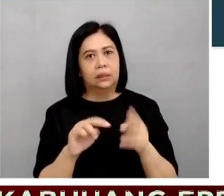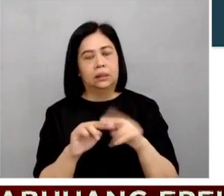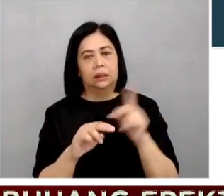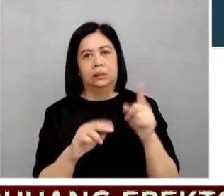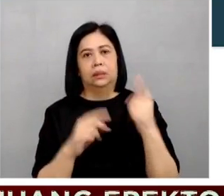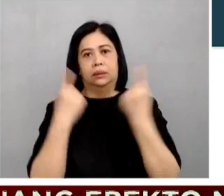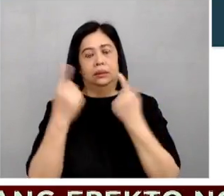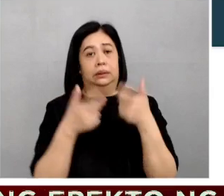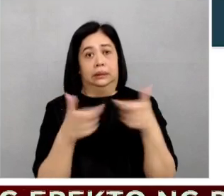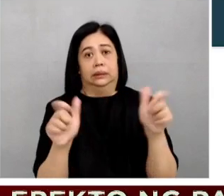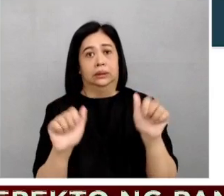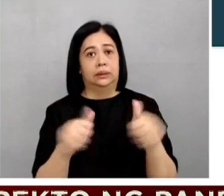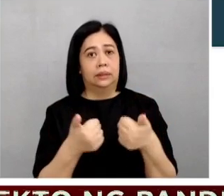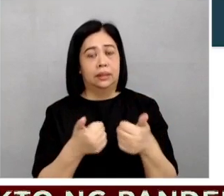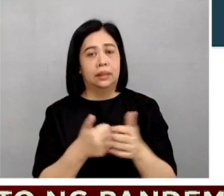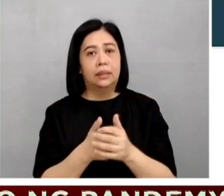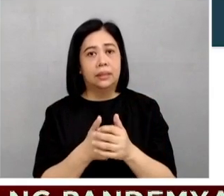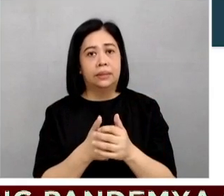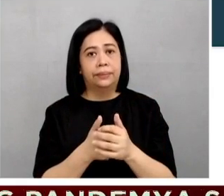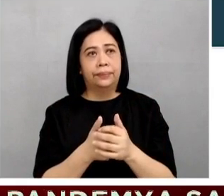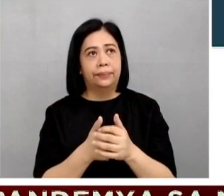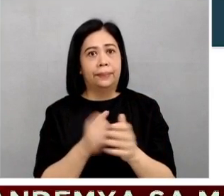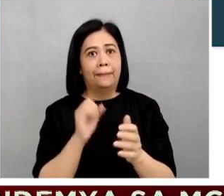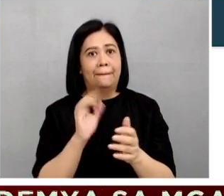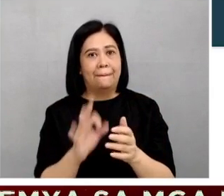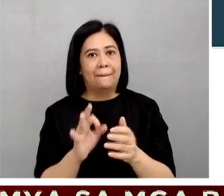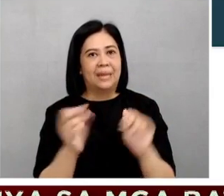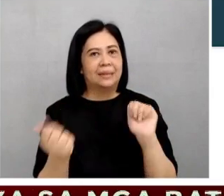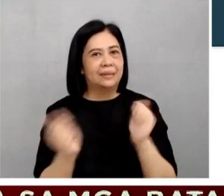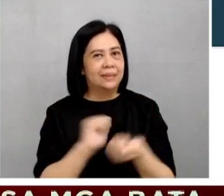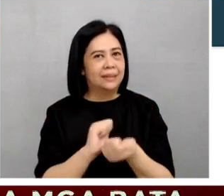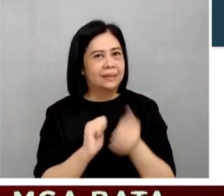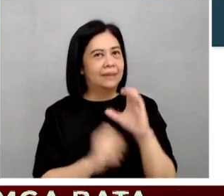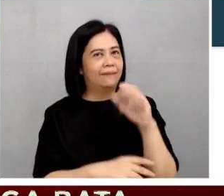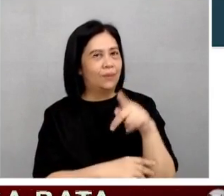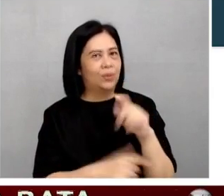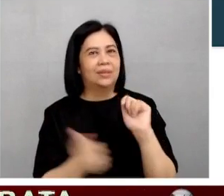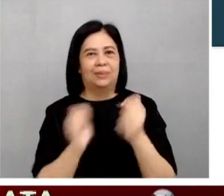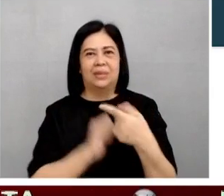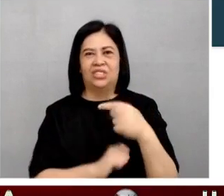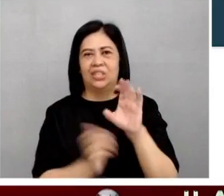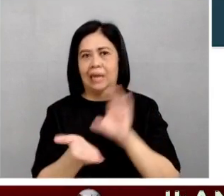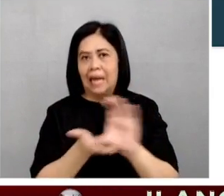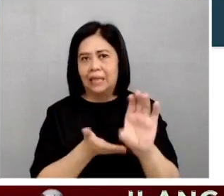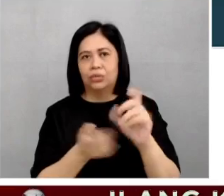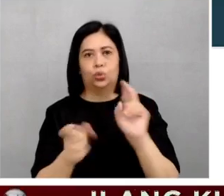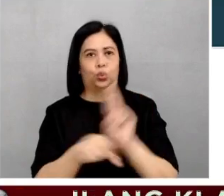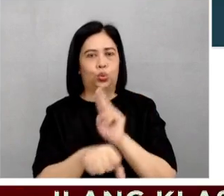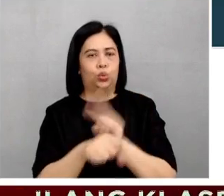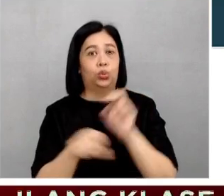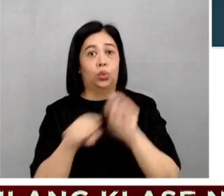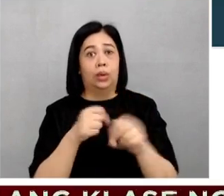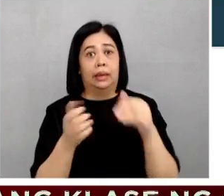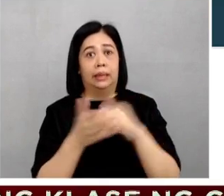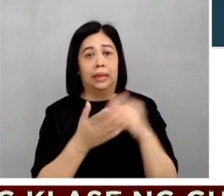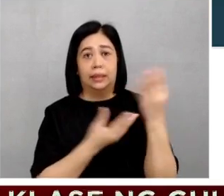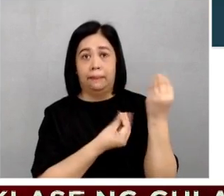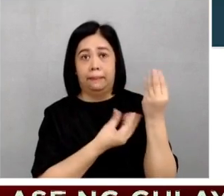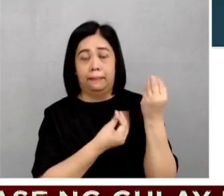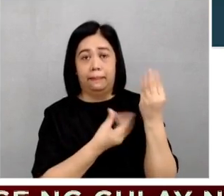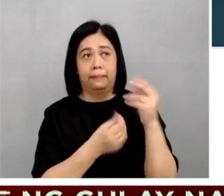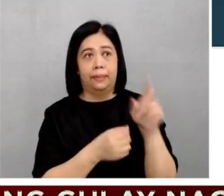bigger challenges. Pag nagpalit sila ng cellphone, iba na yung GCash na ginagamit na, so they will have to update